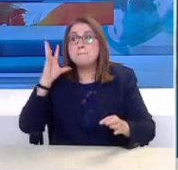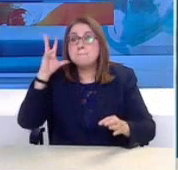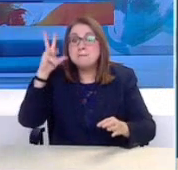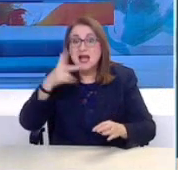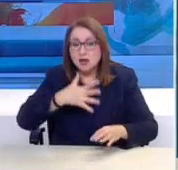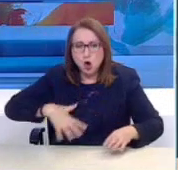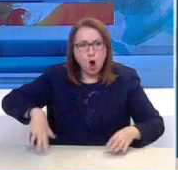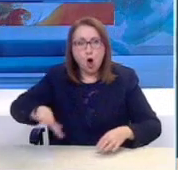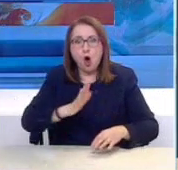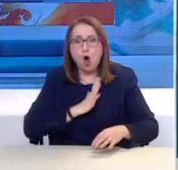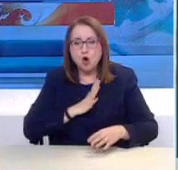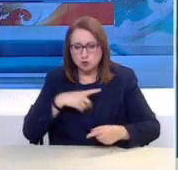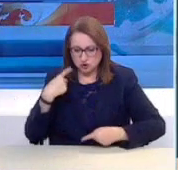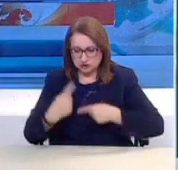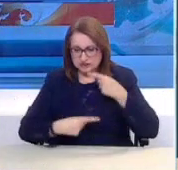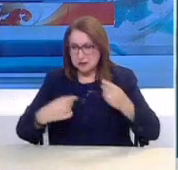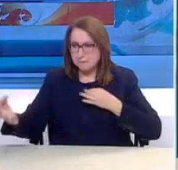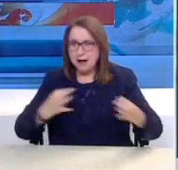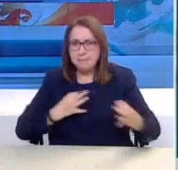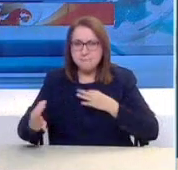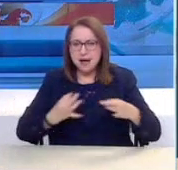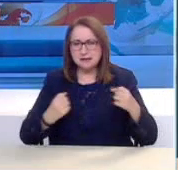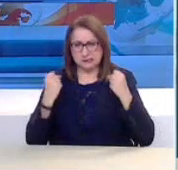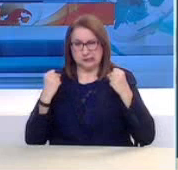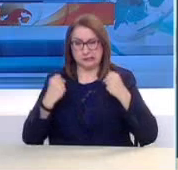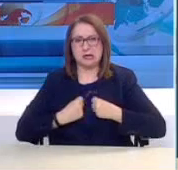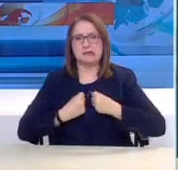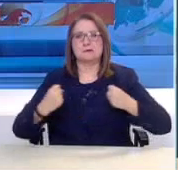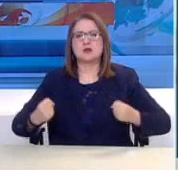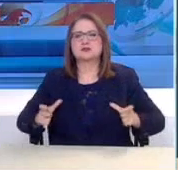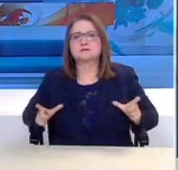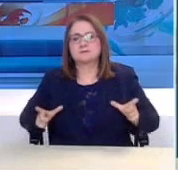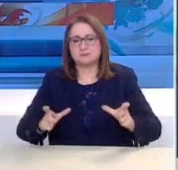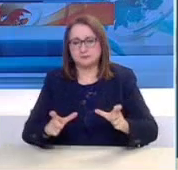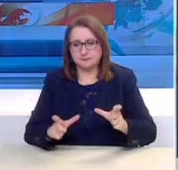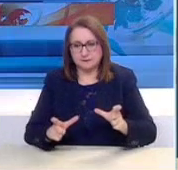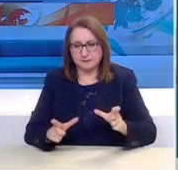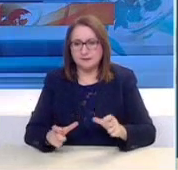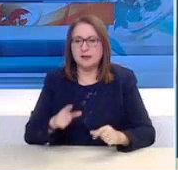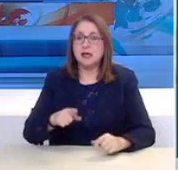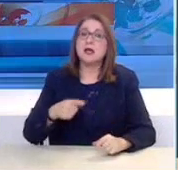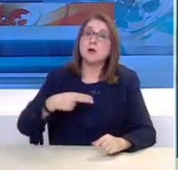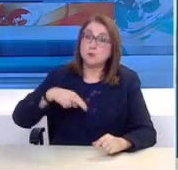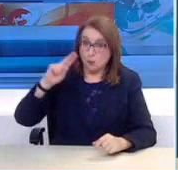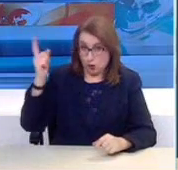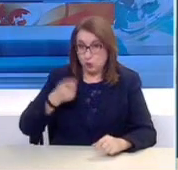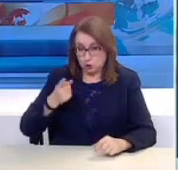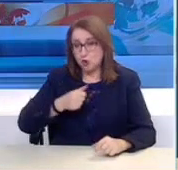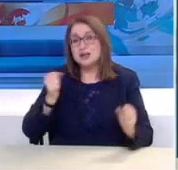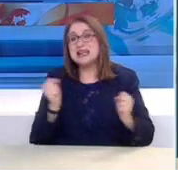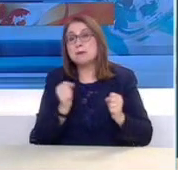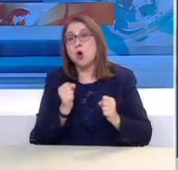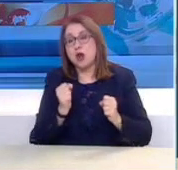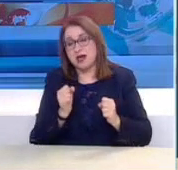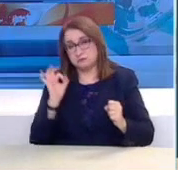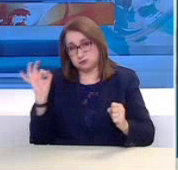Οι επιστήμονες τονίζουν την πιθανότητα πιο σημαντικών επιδημιών τον χειμώνα σε σχέση με το καλοκαίρι και την ανάγκη συνεχούς επαγρύπνησης